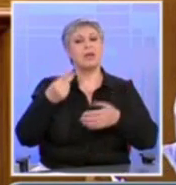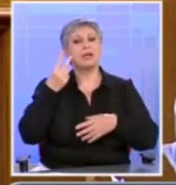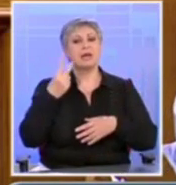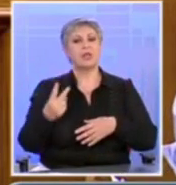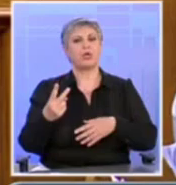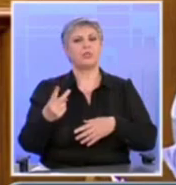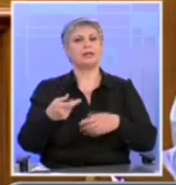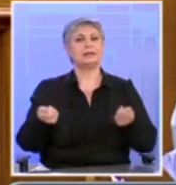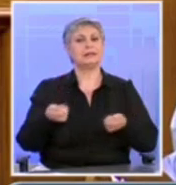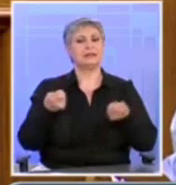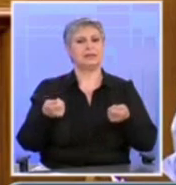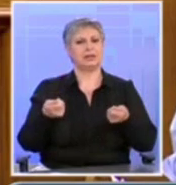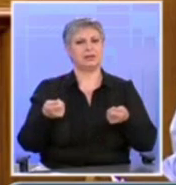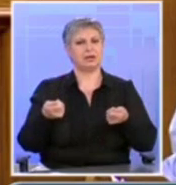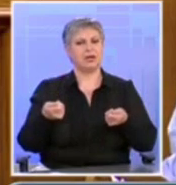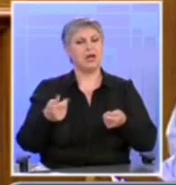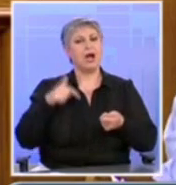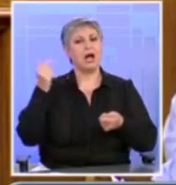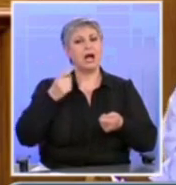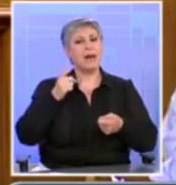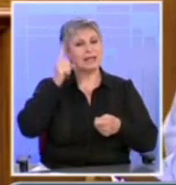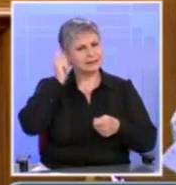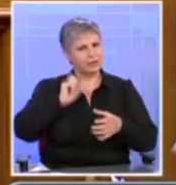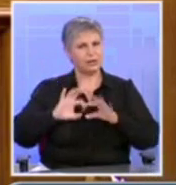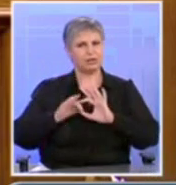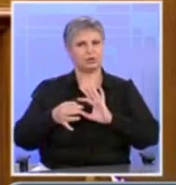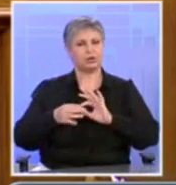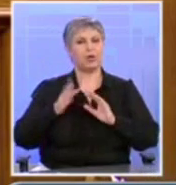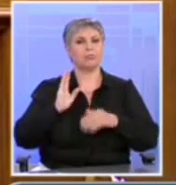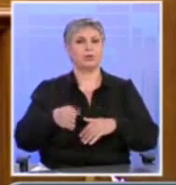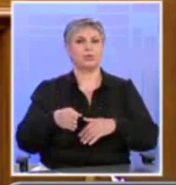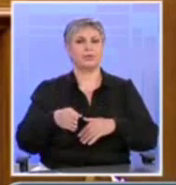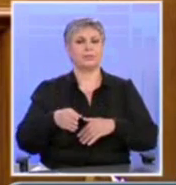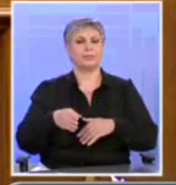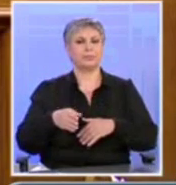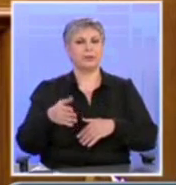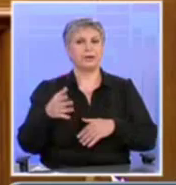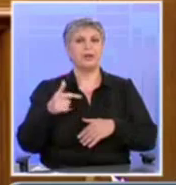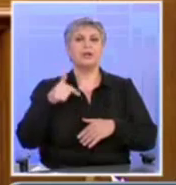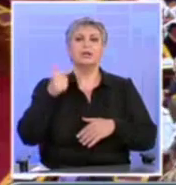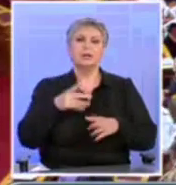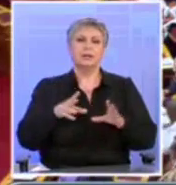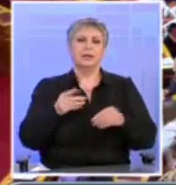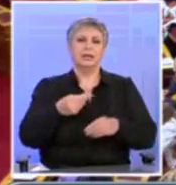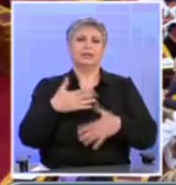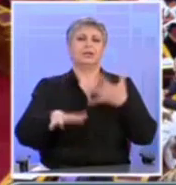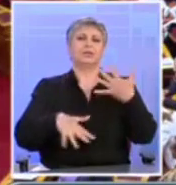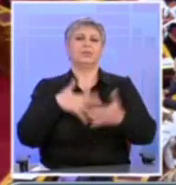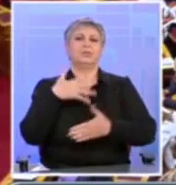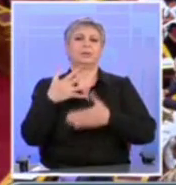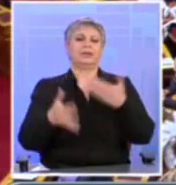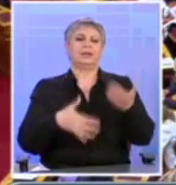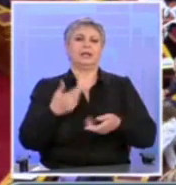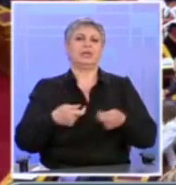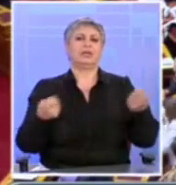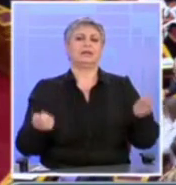συμπεράσματά μας. Τελειώνε. Να βγάλουμε τα συμπεράσματα. Λοιπόν, η ιστορία λοιπόν, συνάδελφοι, έλα ρε φίλε, έλα ρε φίλε.